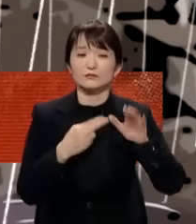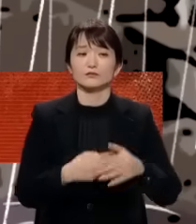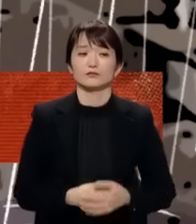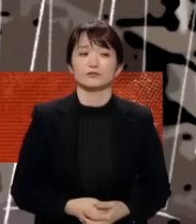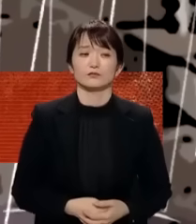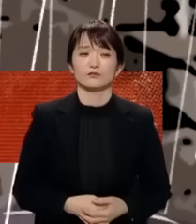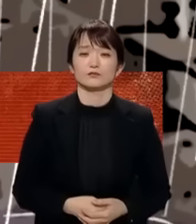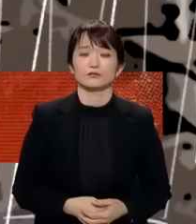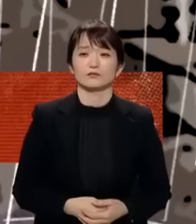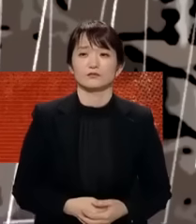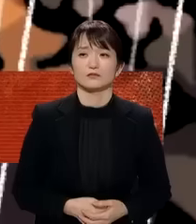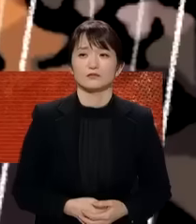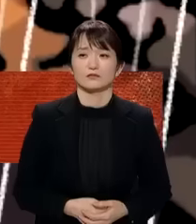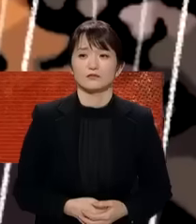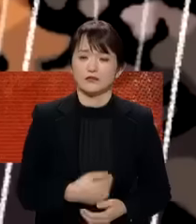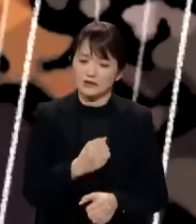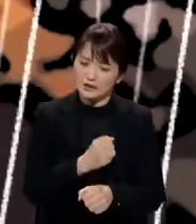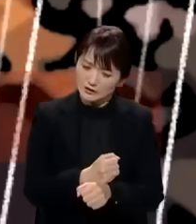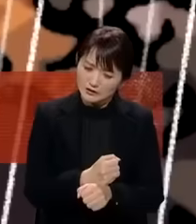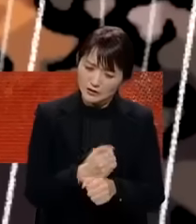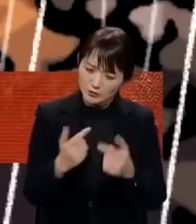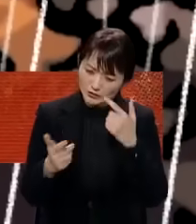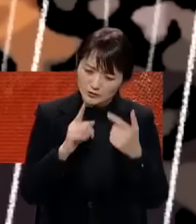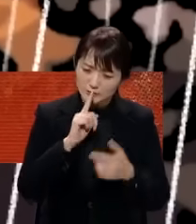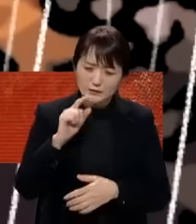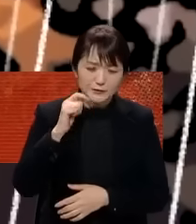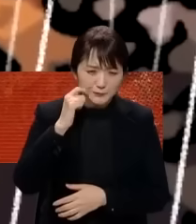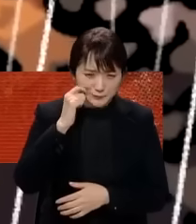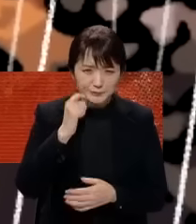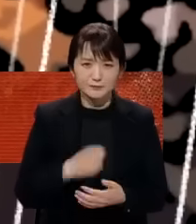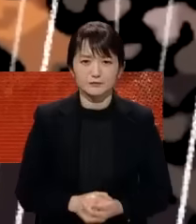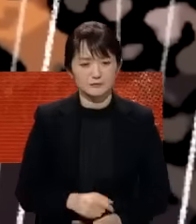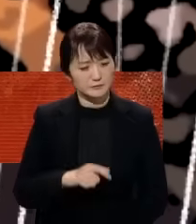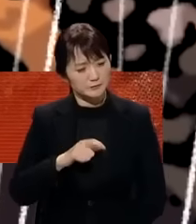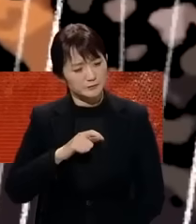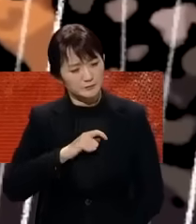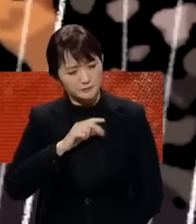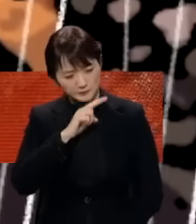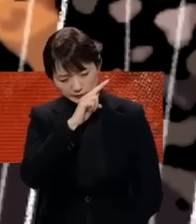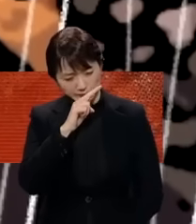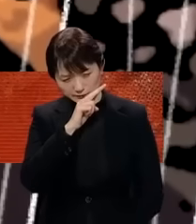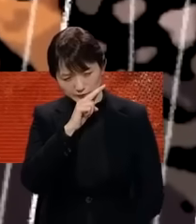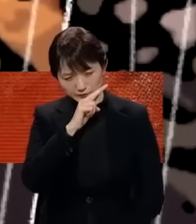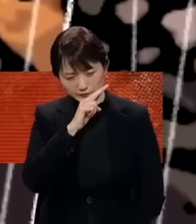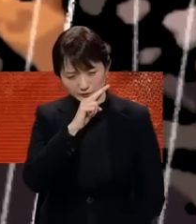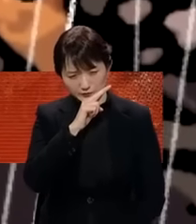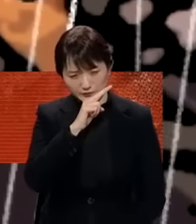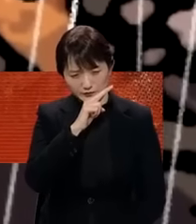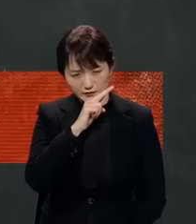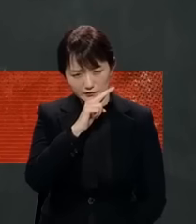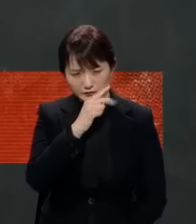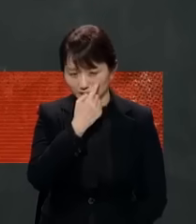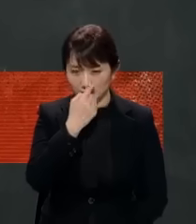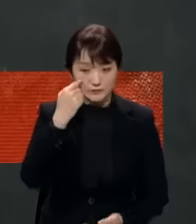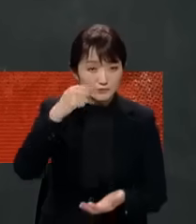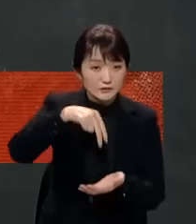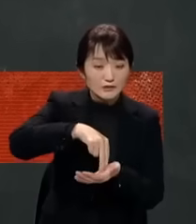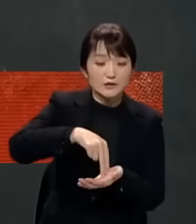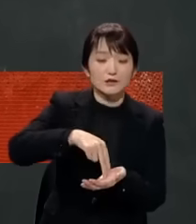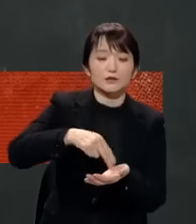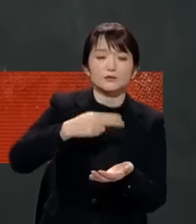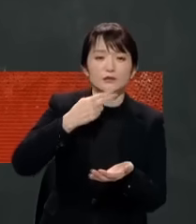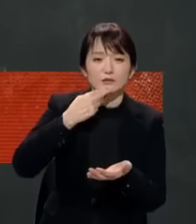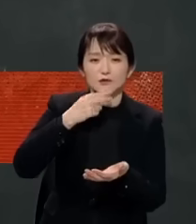이걸 했다고 단정할 수 없다 그러니까 의심의 여지가 없을 정도로 입증되기 입증됐다고 보이지 않는다는 취지로 무죄를 선고한